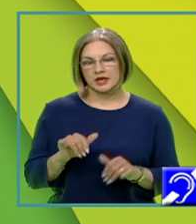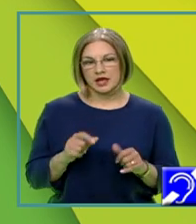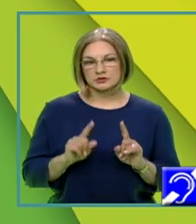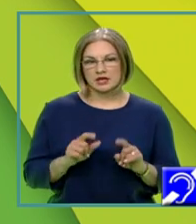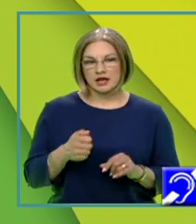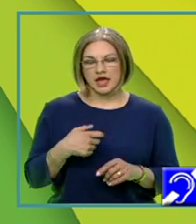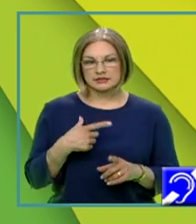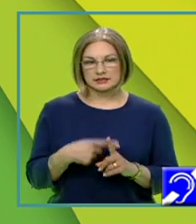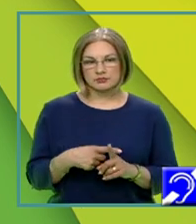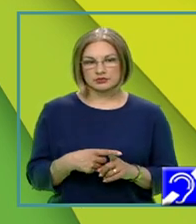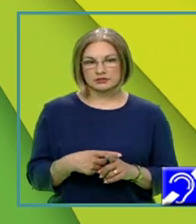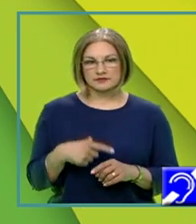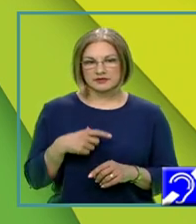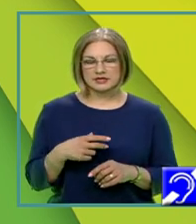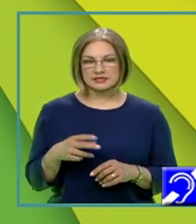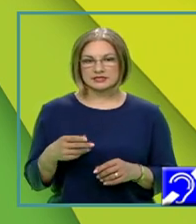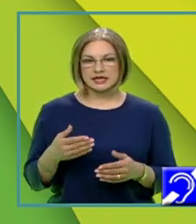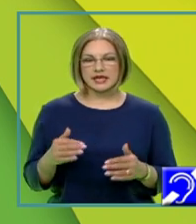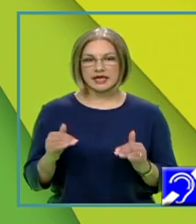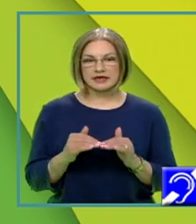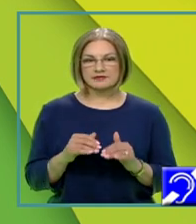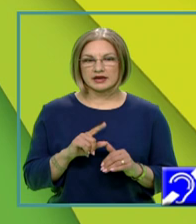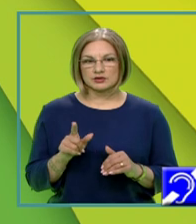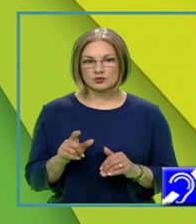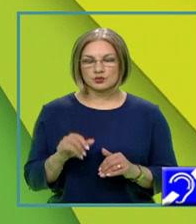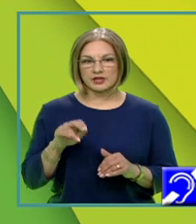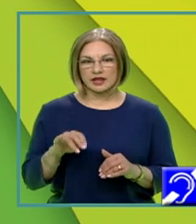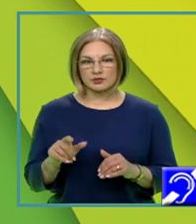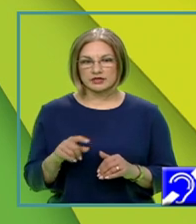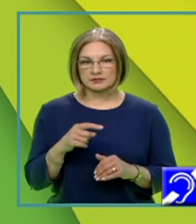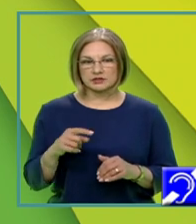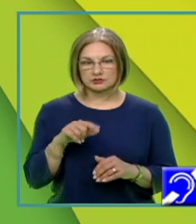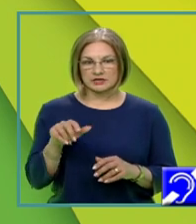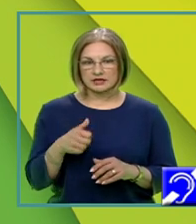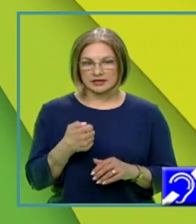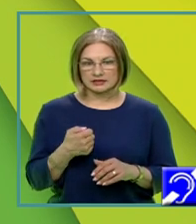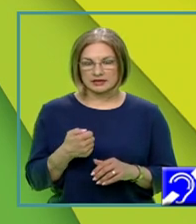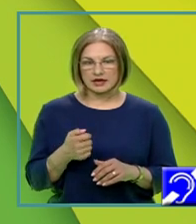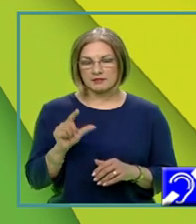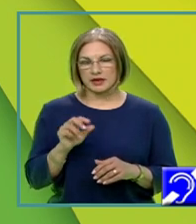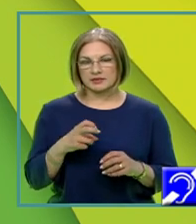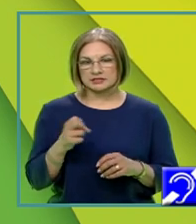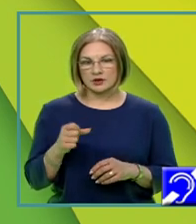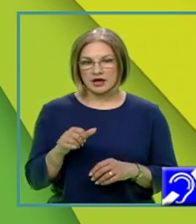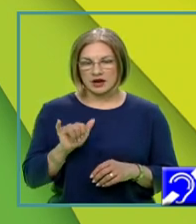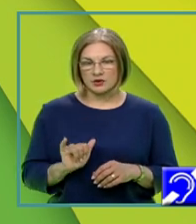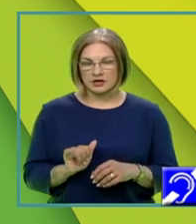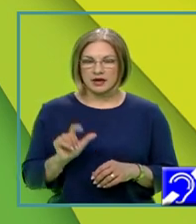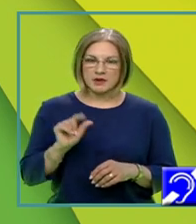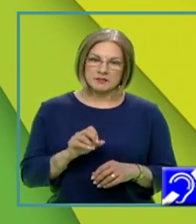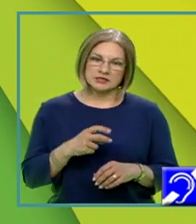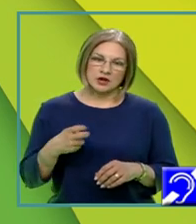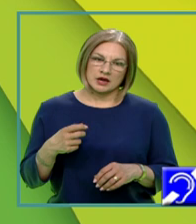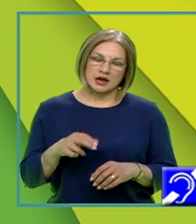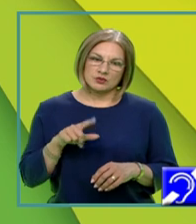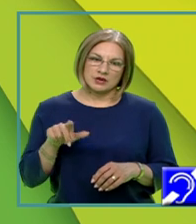ai pozitiv este echivalentă cu inecuația minus radical din a mai mic sau egal decât x y mai mic sau egal decât